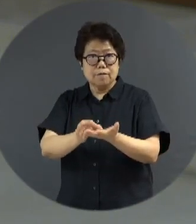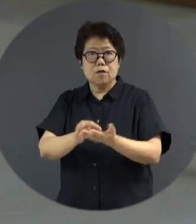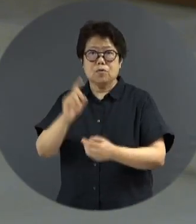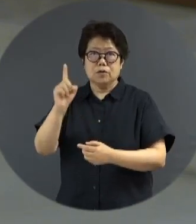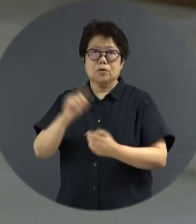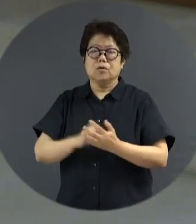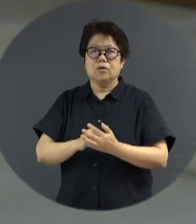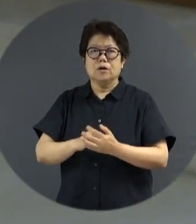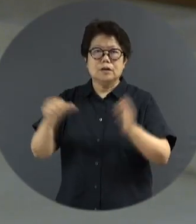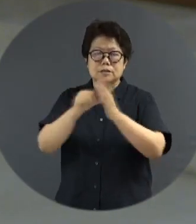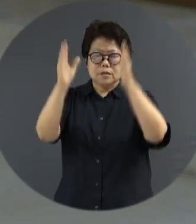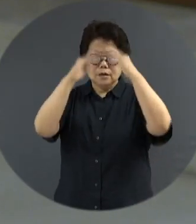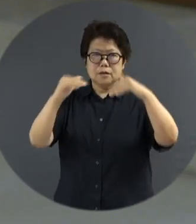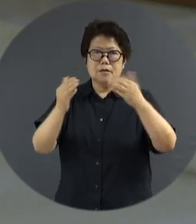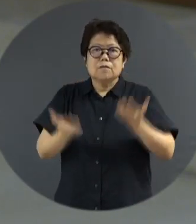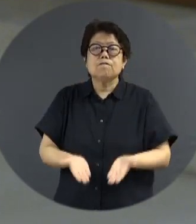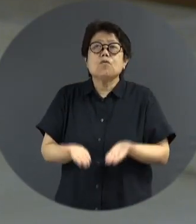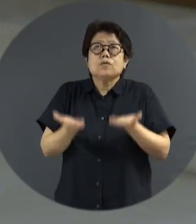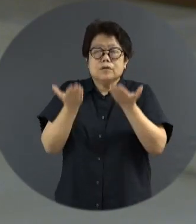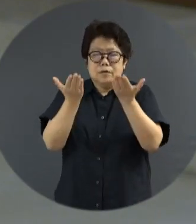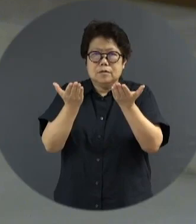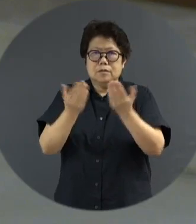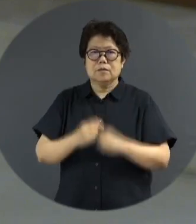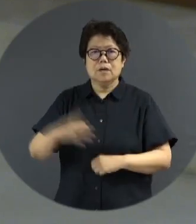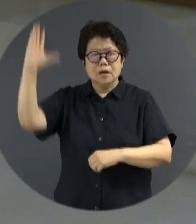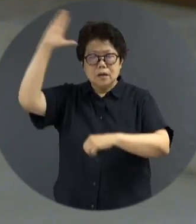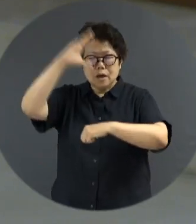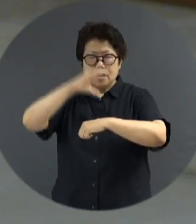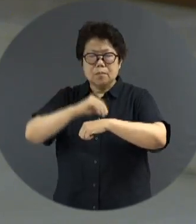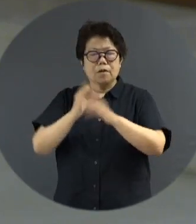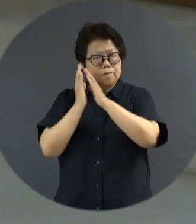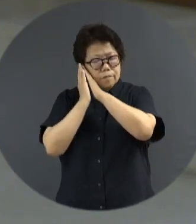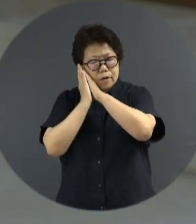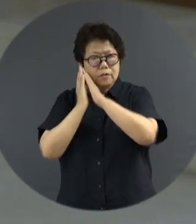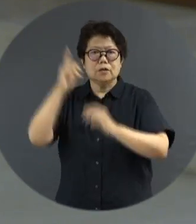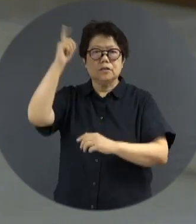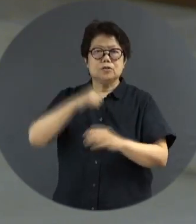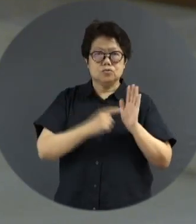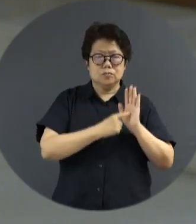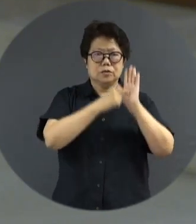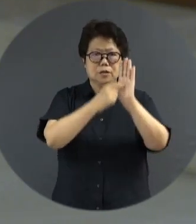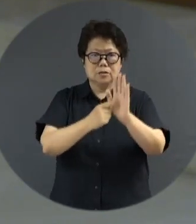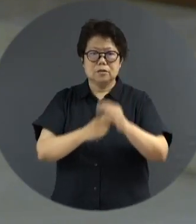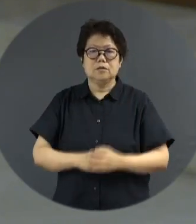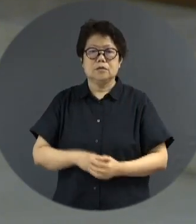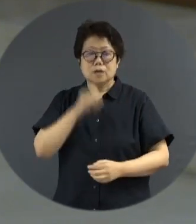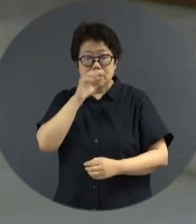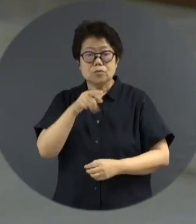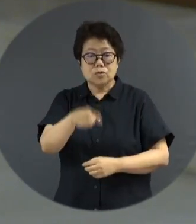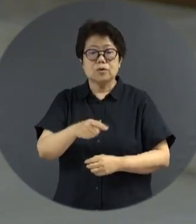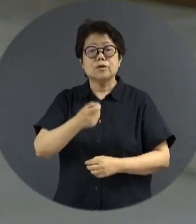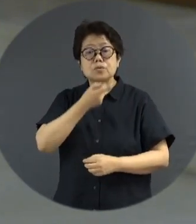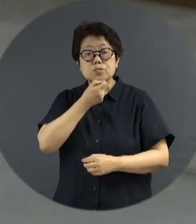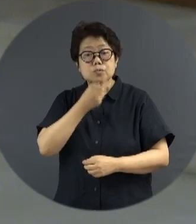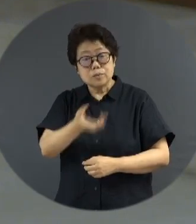的圣殿当中献祭，在夜间上主在梦中显示给他，叫他许一个愿，